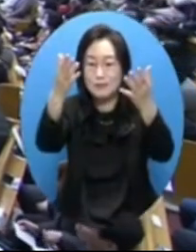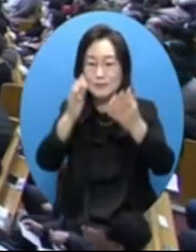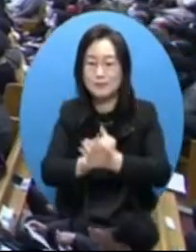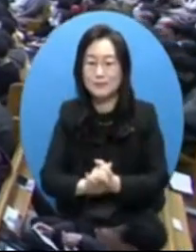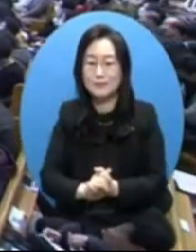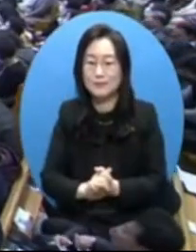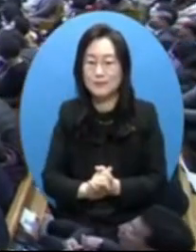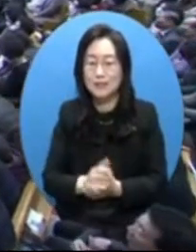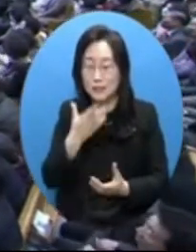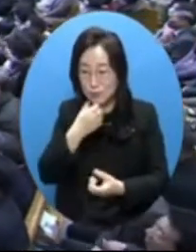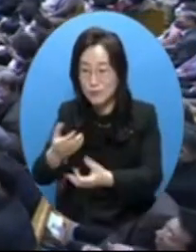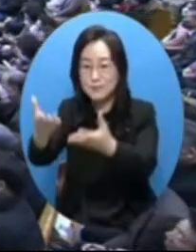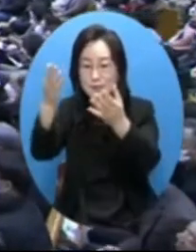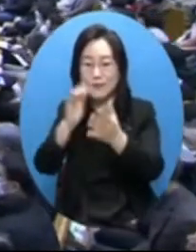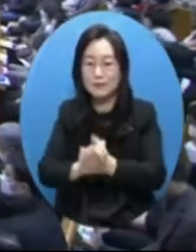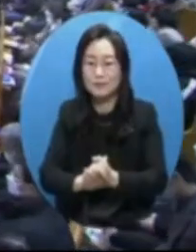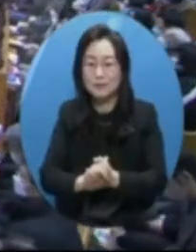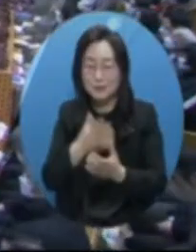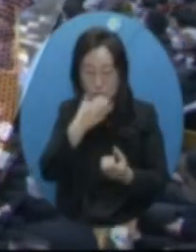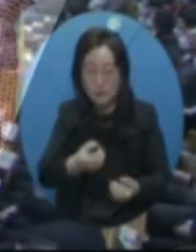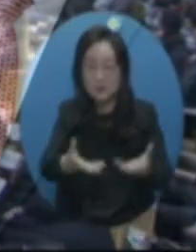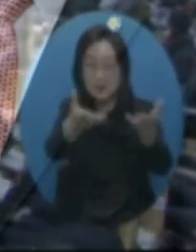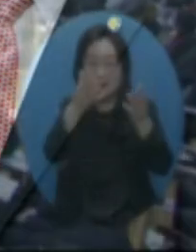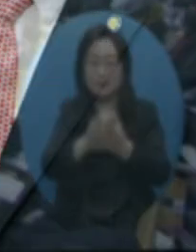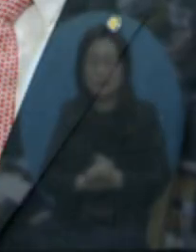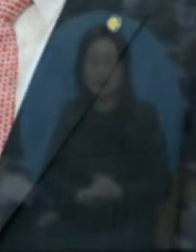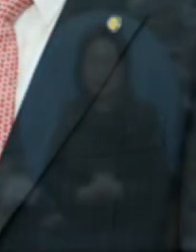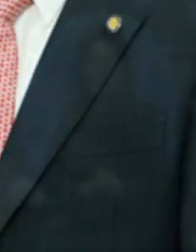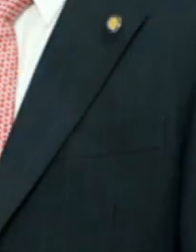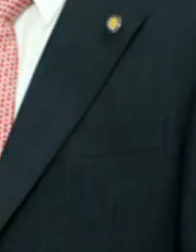축원합니다 축원합니다 축원합니다